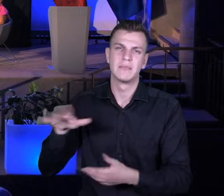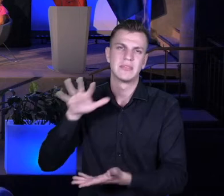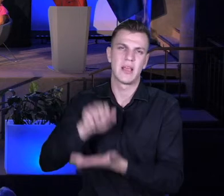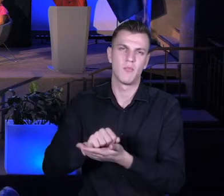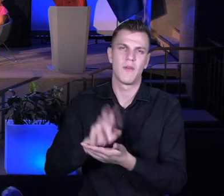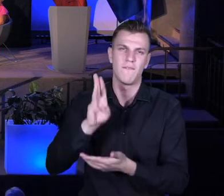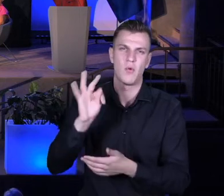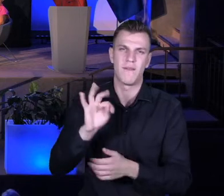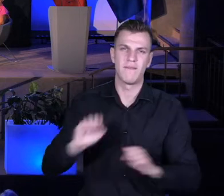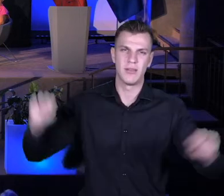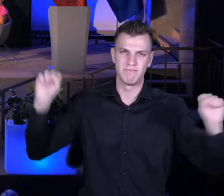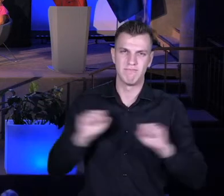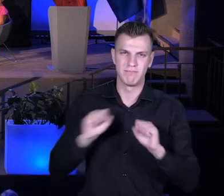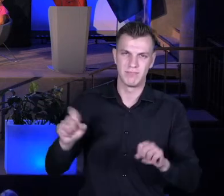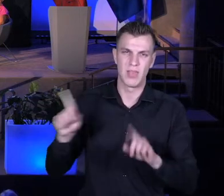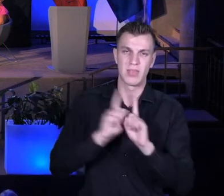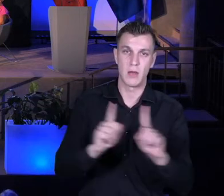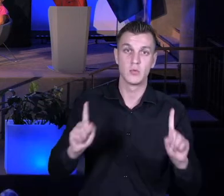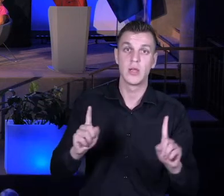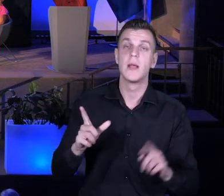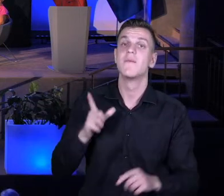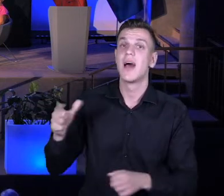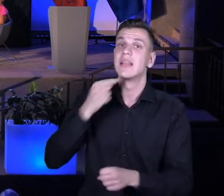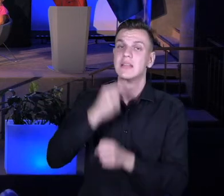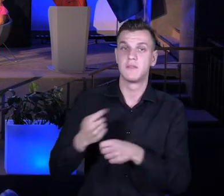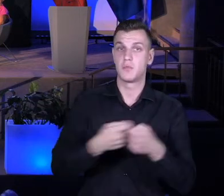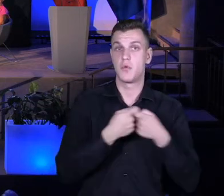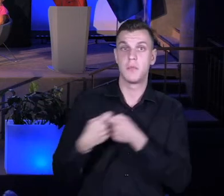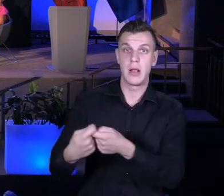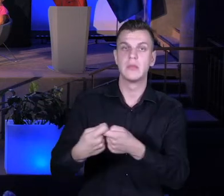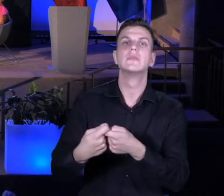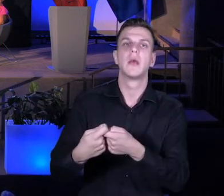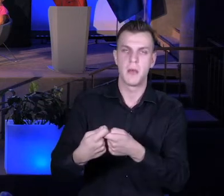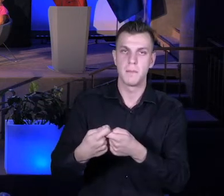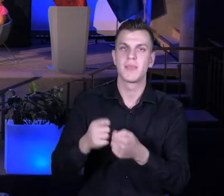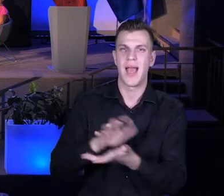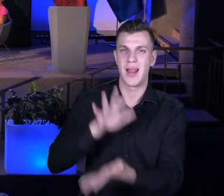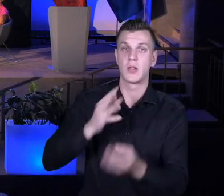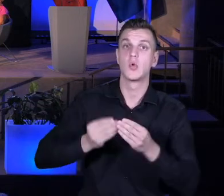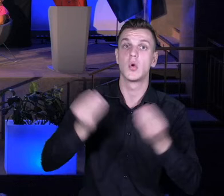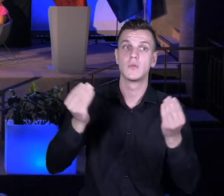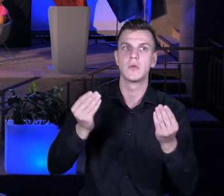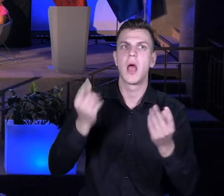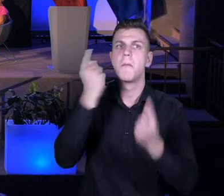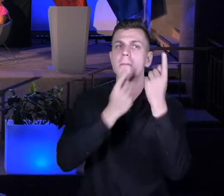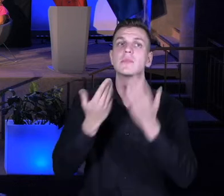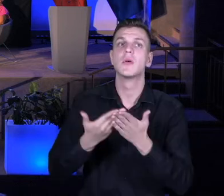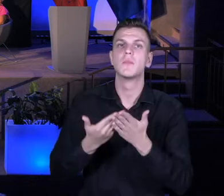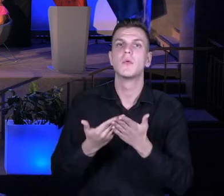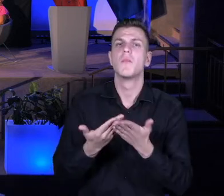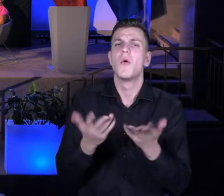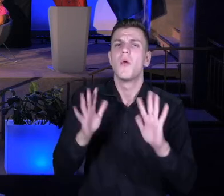fizycznego, wybrałyśmy tę kompetencję, uznając, że jest to jedna z ważniejszych kompetencji, ponieważ ona tak naprawdę przeplata się